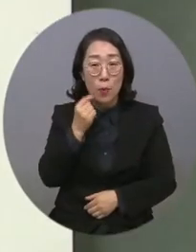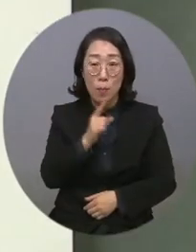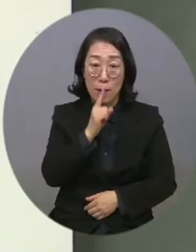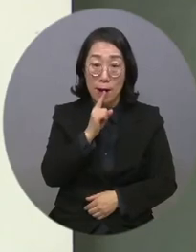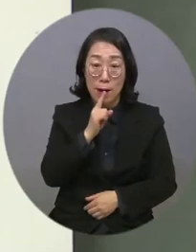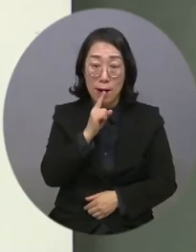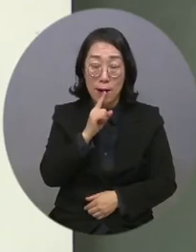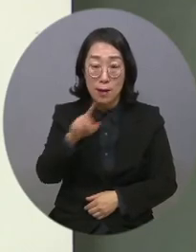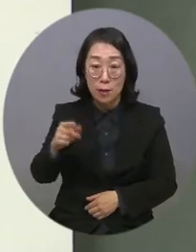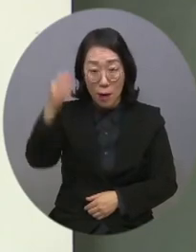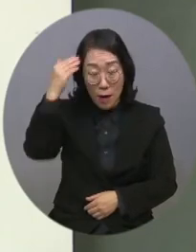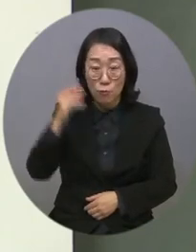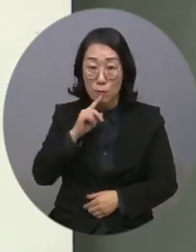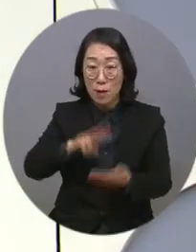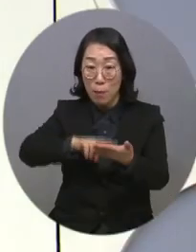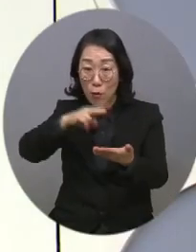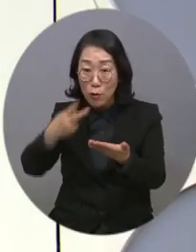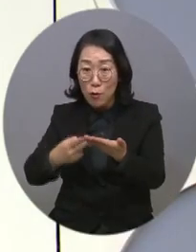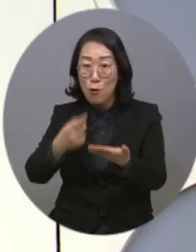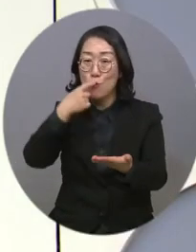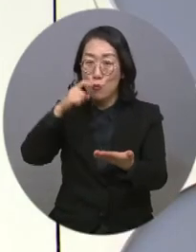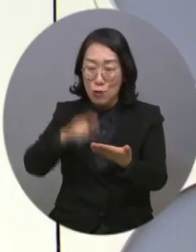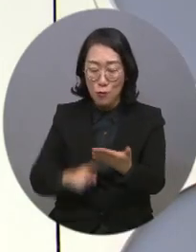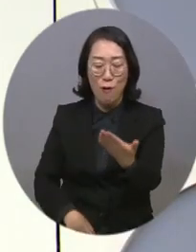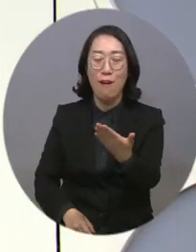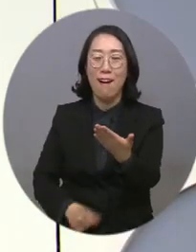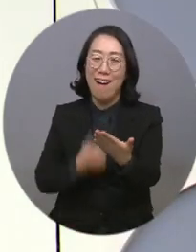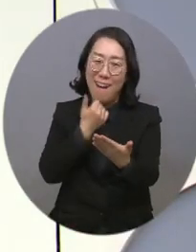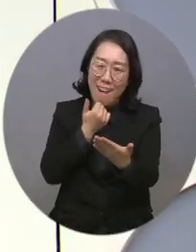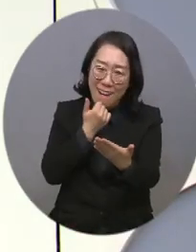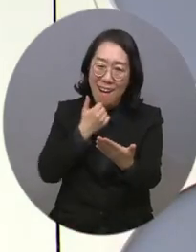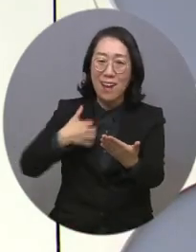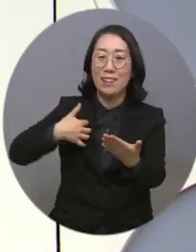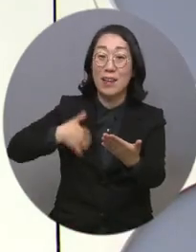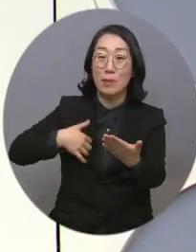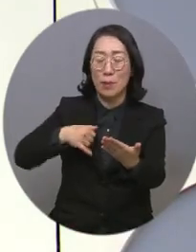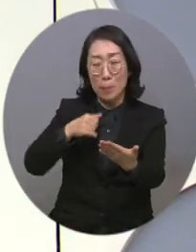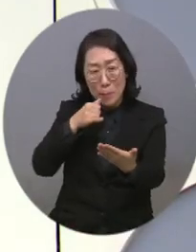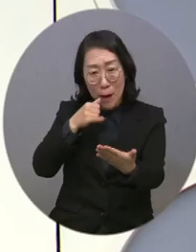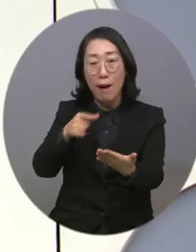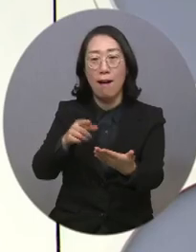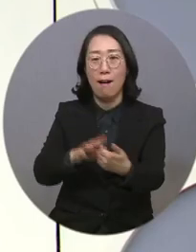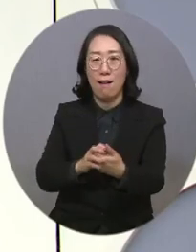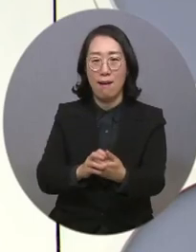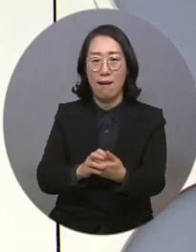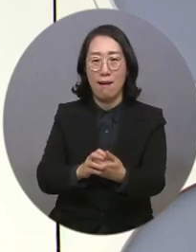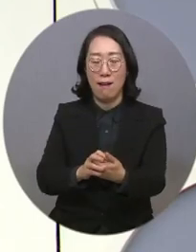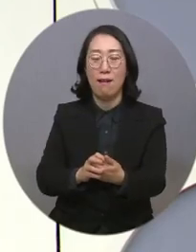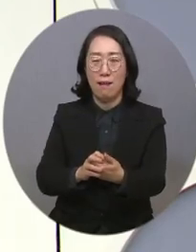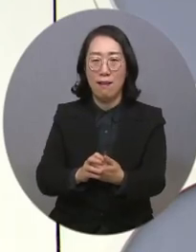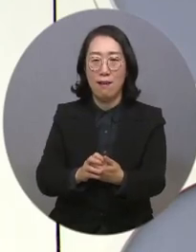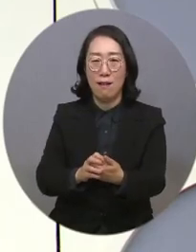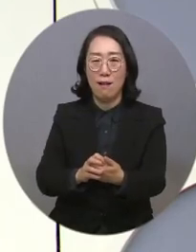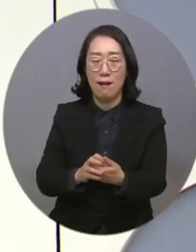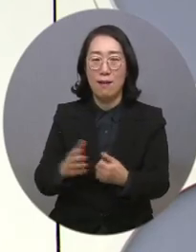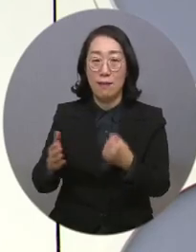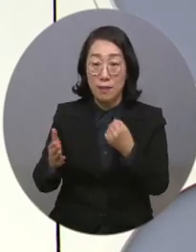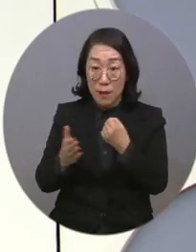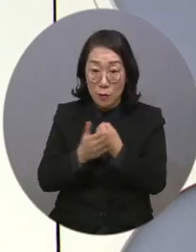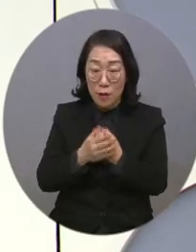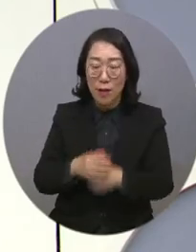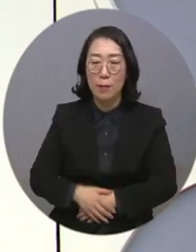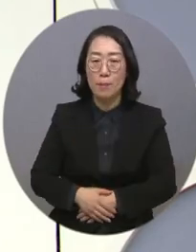영문학 소설은 정말 멋진 게 있었거든요. 예. 우리말에 잘 맞게. 우리말하고 뭐 일본하고 어떤 어순이 좀 같으니까 쉬웠는지 모르지만 그런 식으로